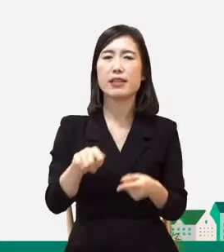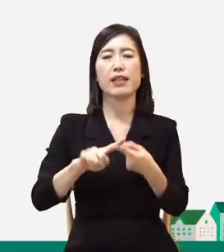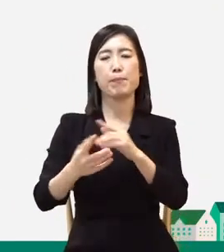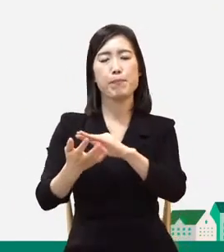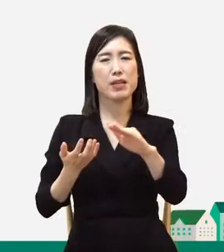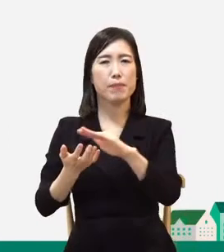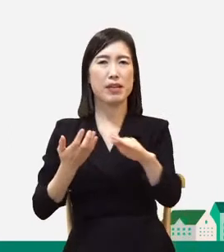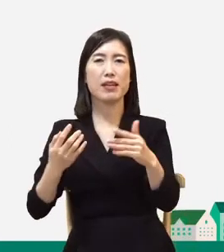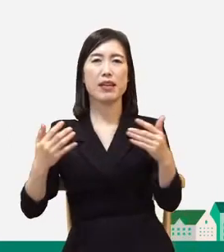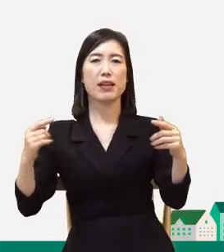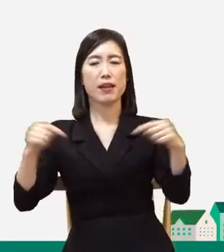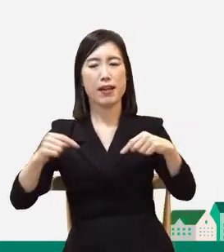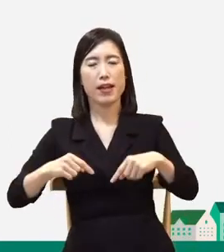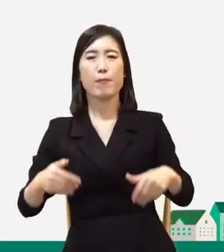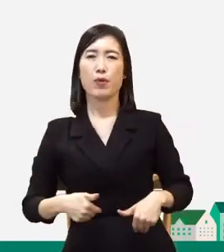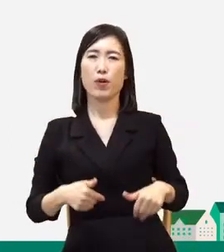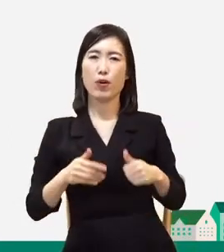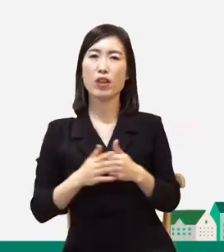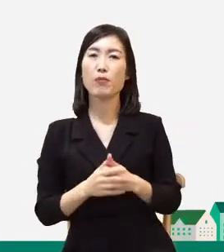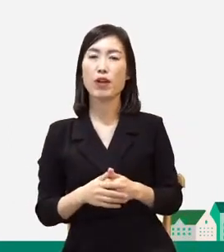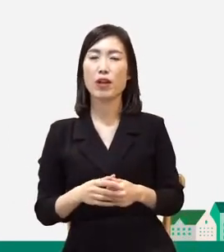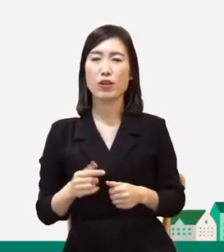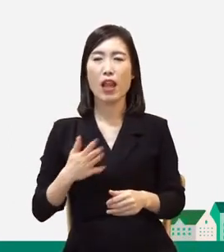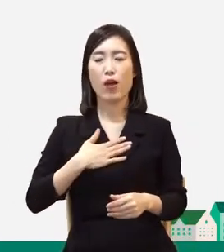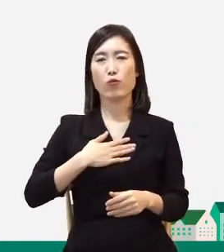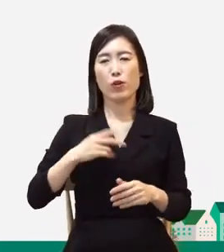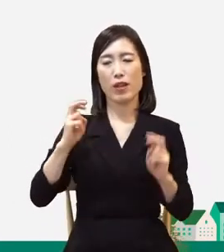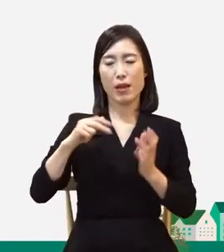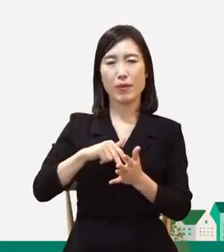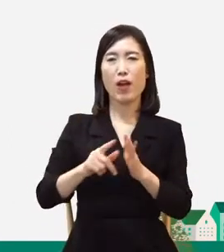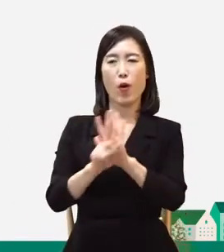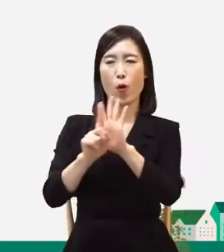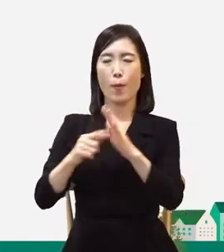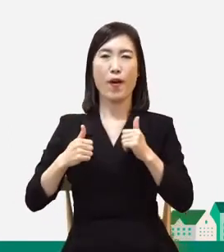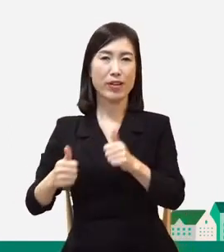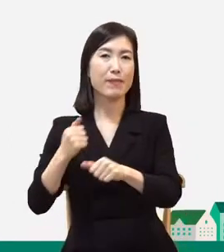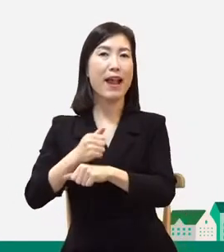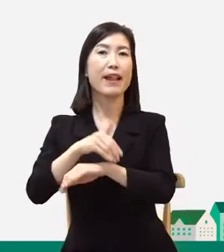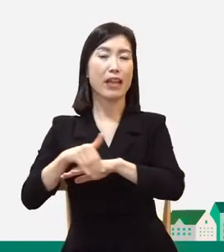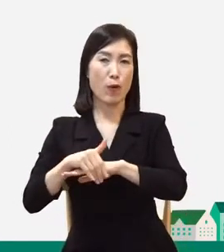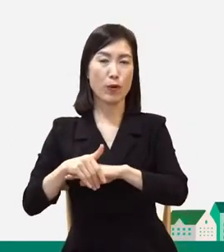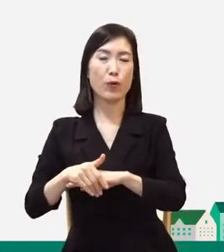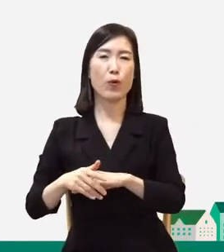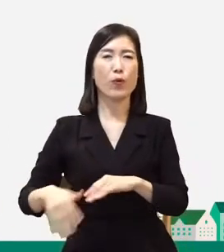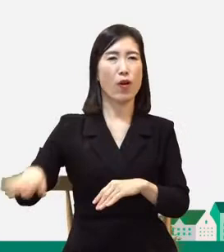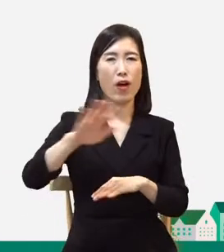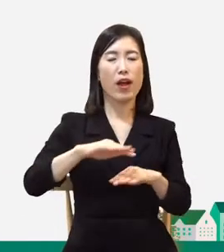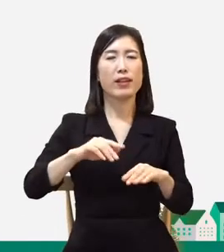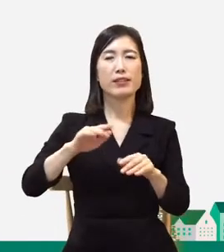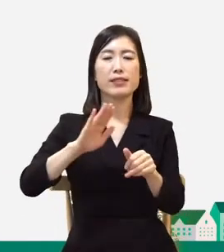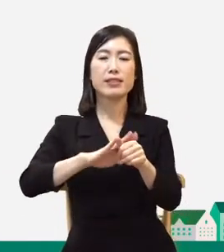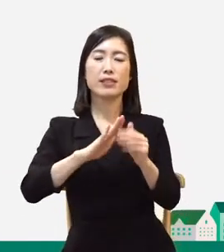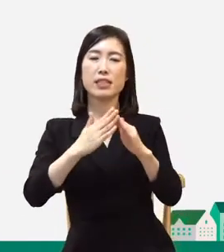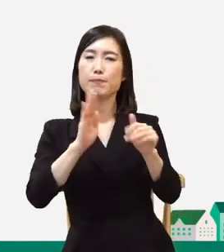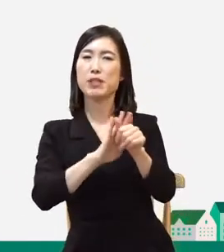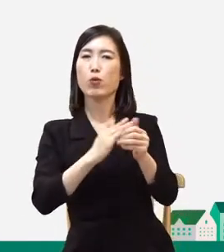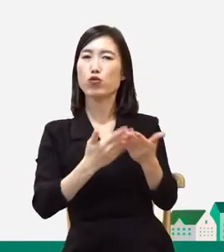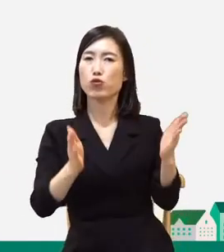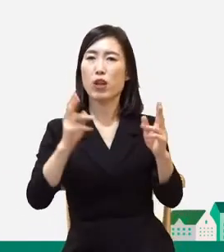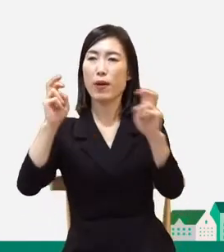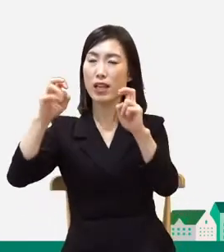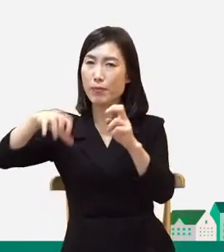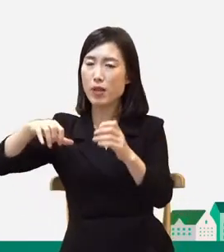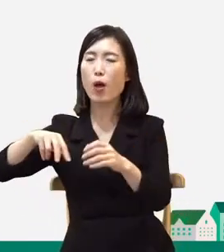이런 부분들에 대한 주체 발굴을 뭐 저희도 계속 해나가겠지만 좀 전반적으로도 지원주택을 다루시는 분들이 관심을